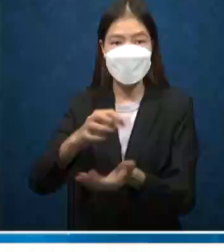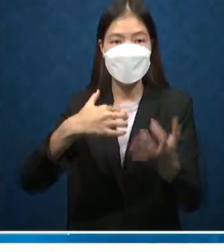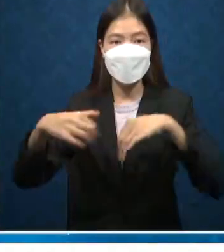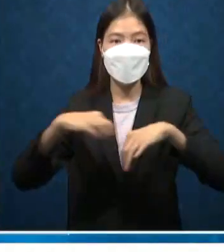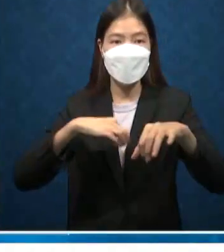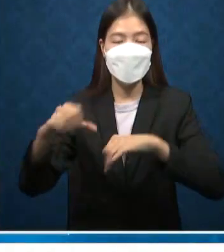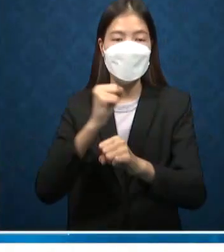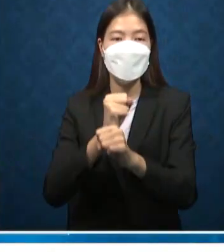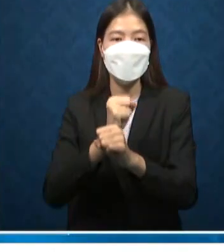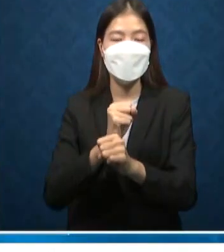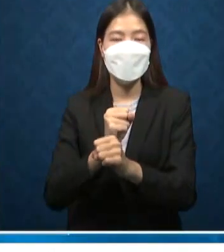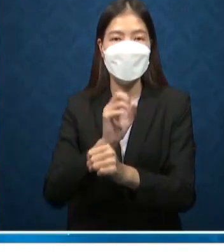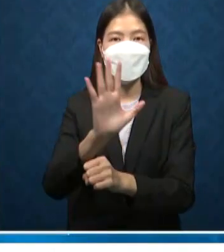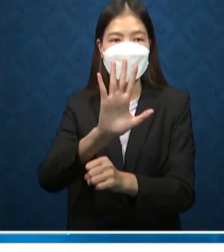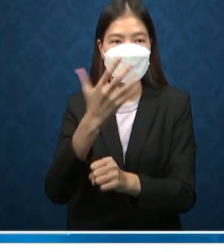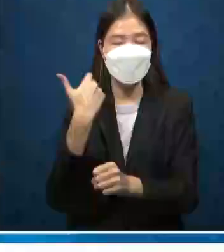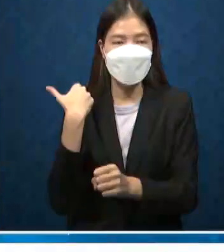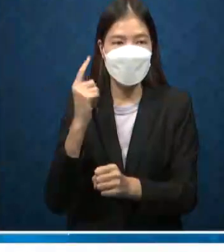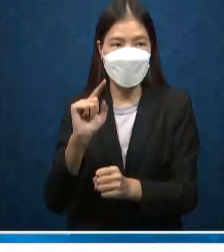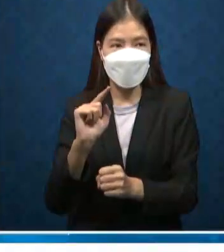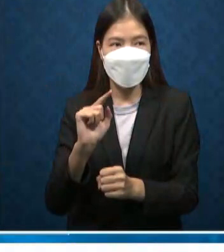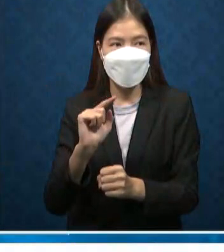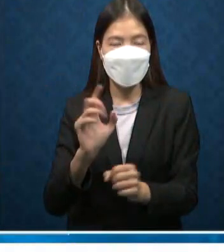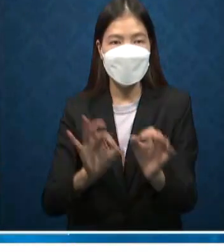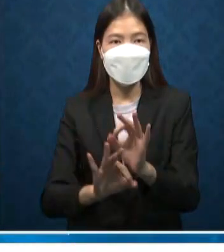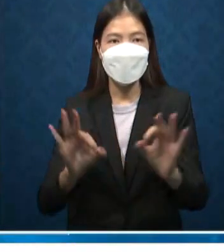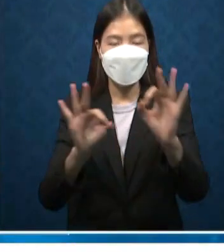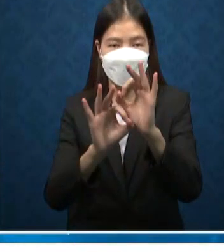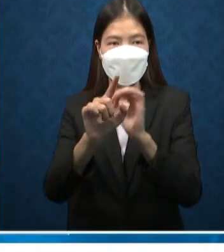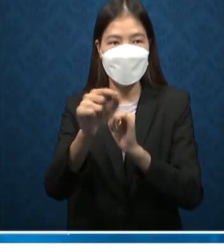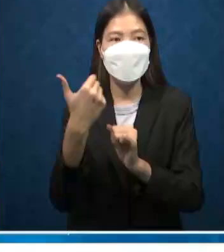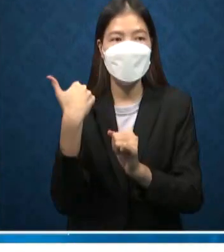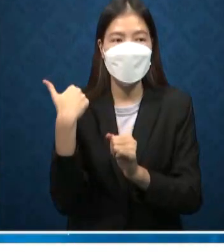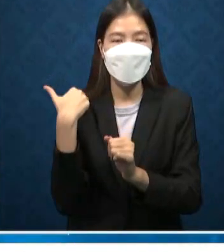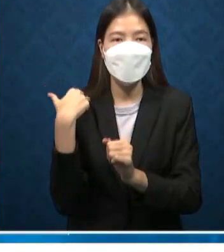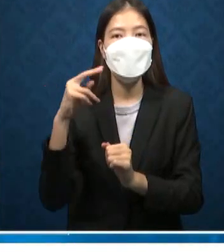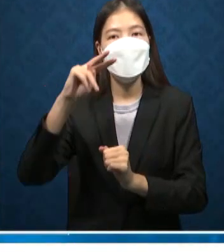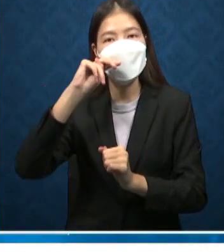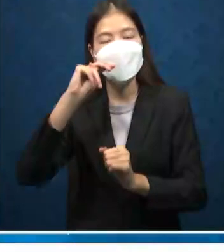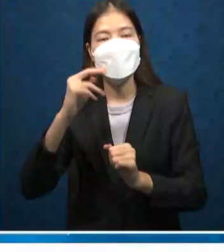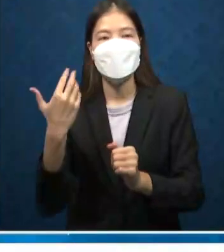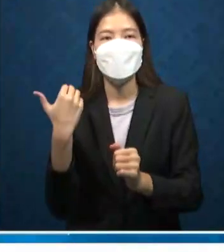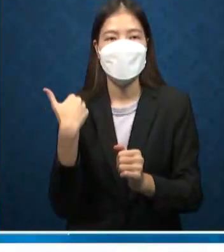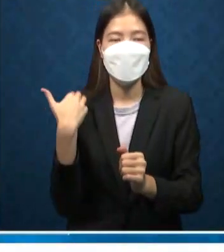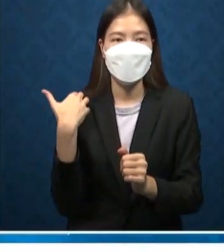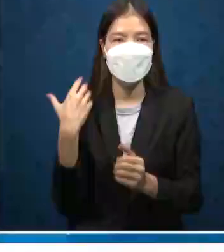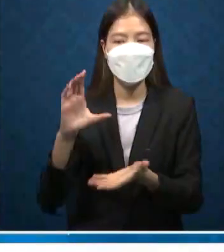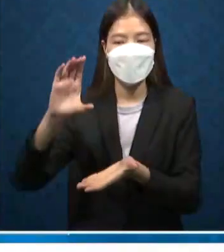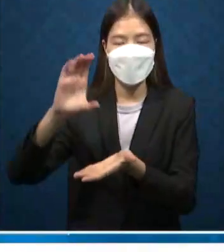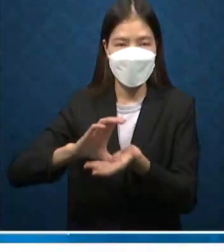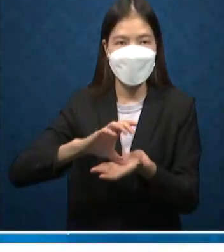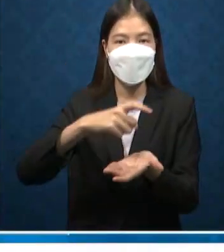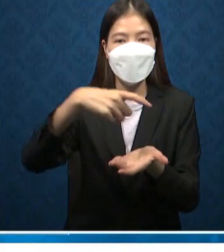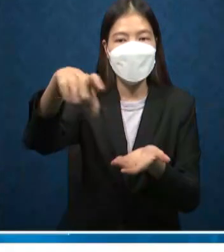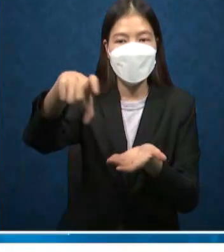ามารถดำเนินการได้ก็คือในตรงนี้ที่จะเน้นย้ำไปก็คือการประปาส่วนภูมิภาคต้องโอนงบประมาณตัวนี้คื